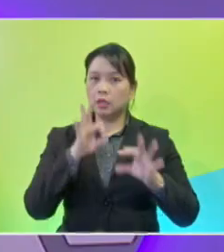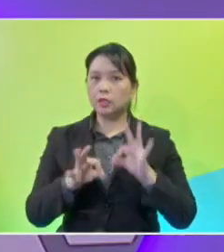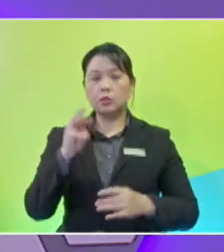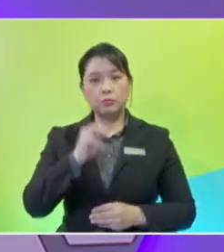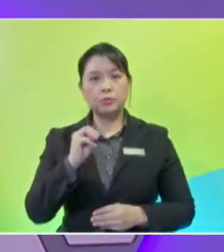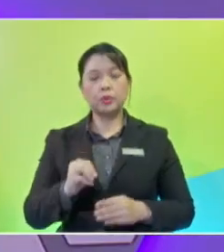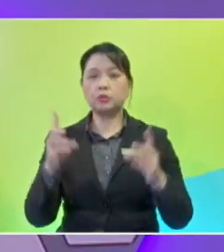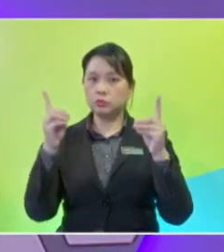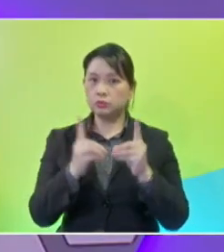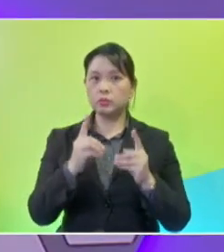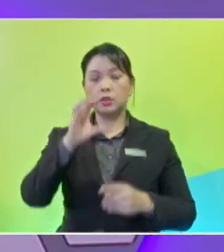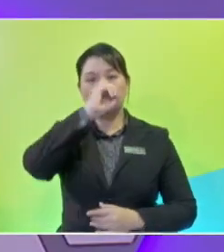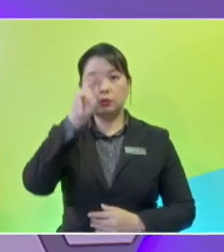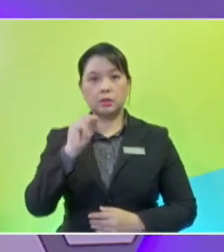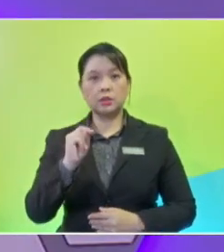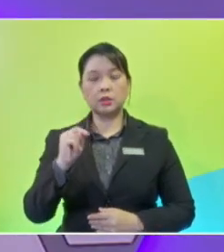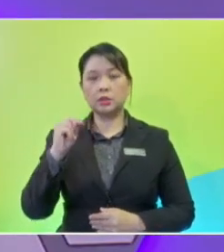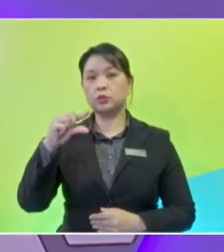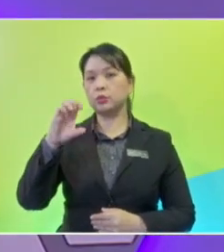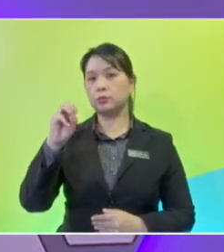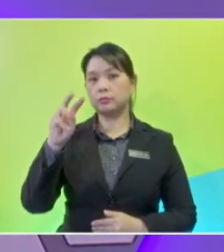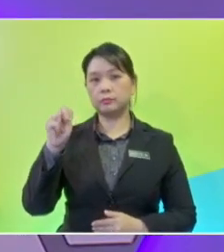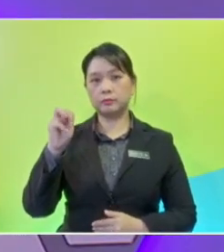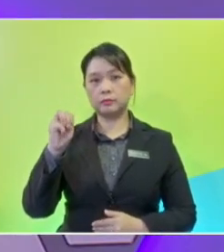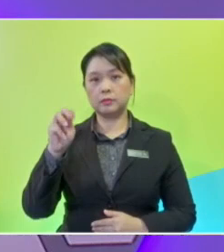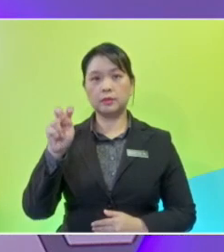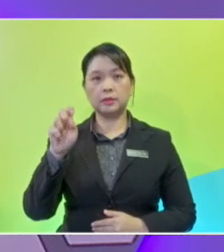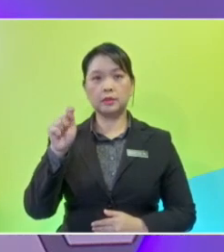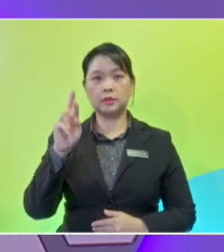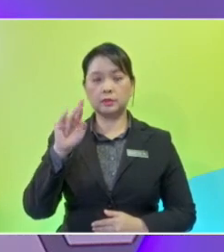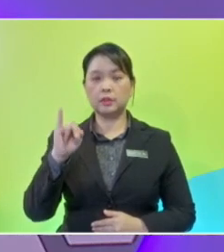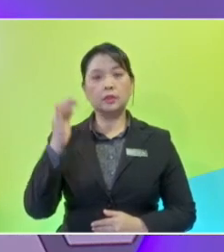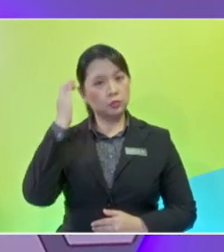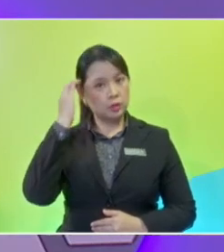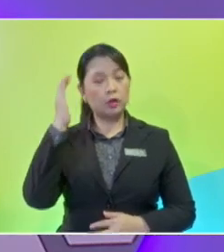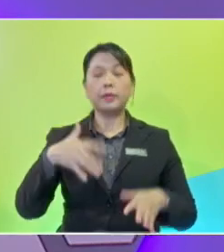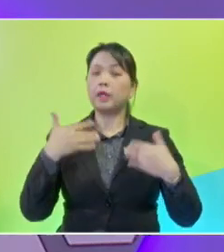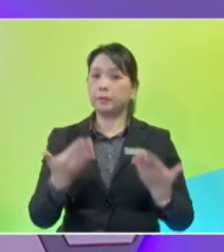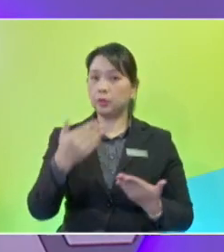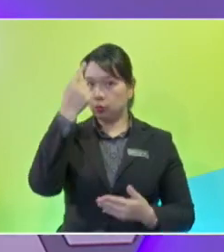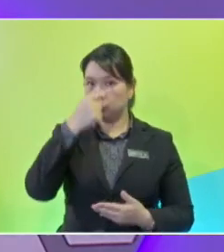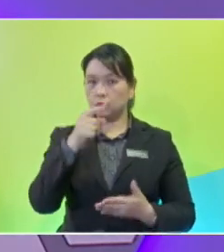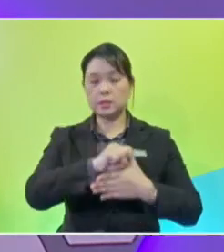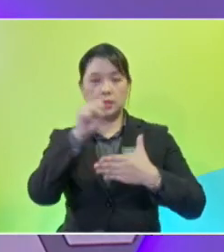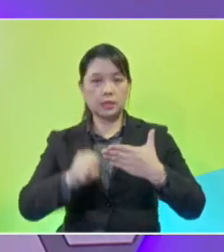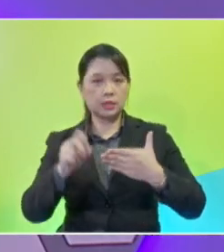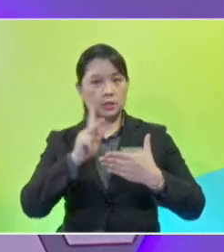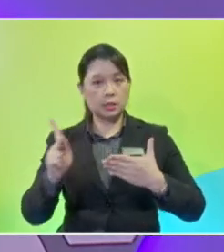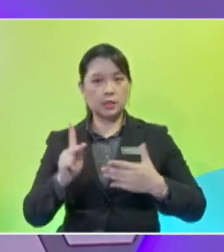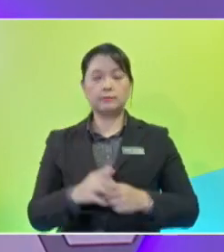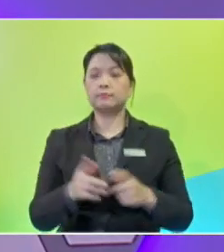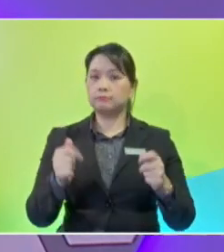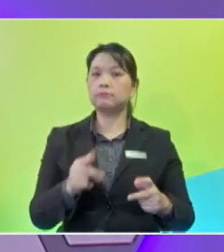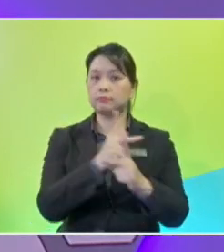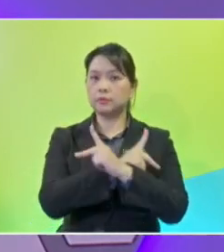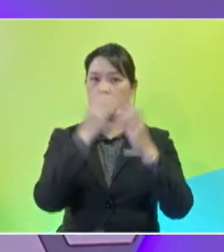terjumput dengan bentuk soal dan geometri ini mereka sudah tahu dah bagaimana untuk menyelesaikannya terima kasih